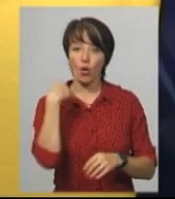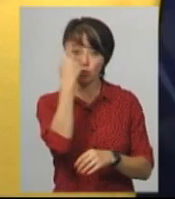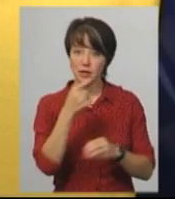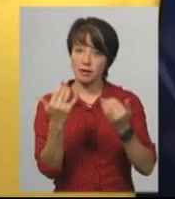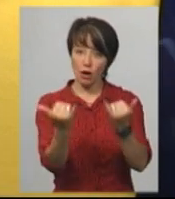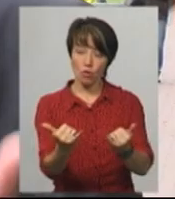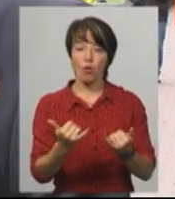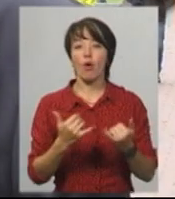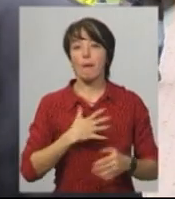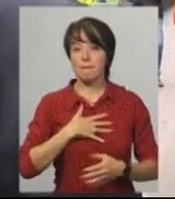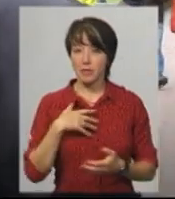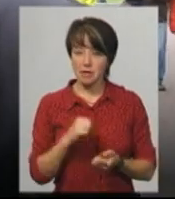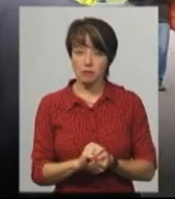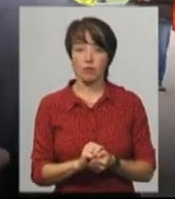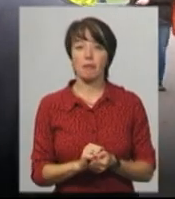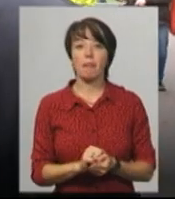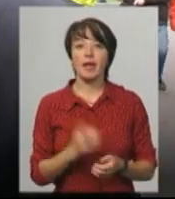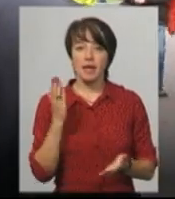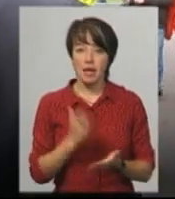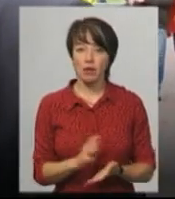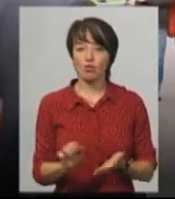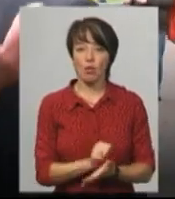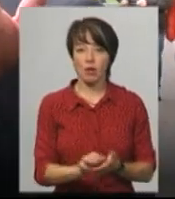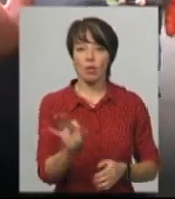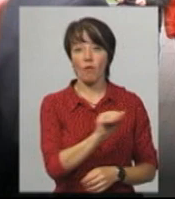нього принципова. Є документ офіційний,